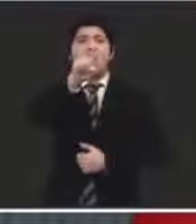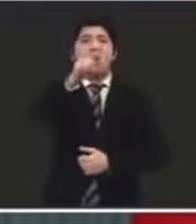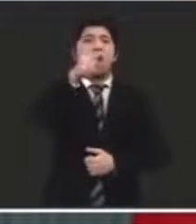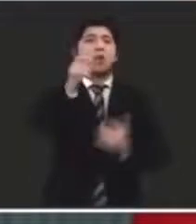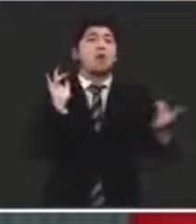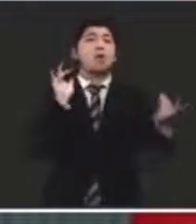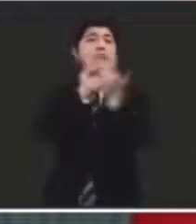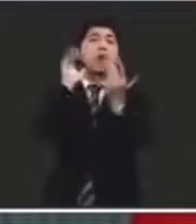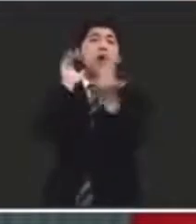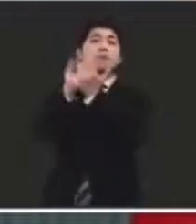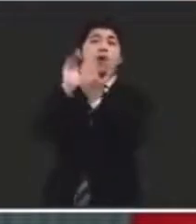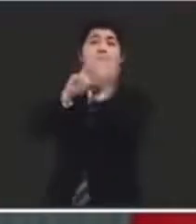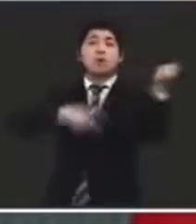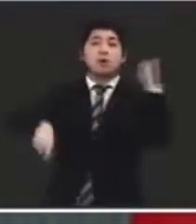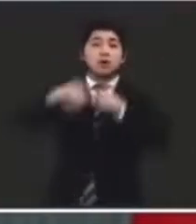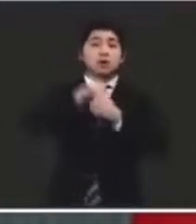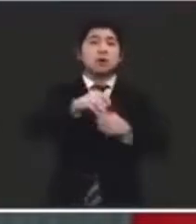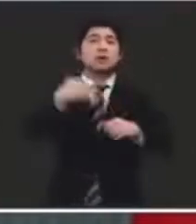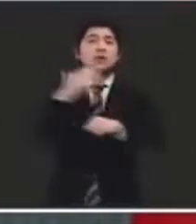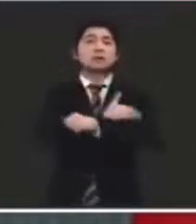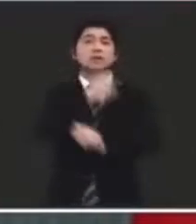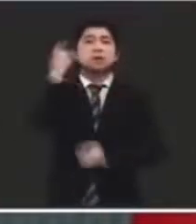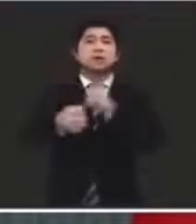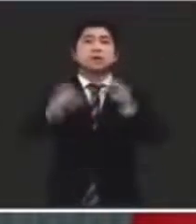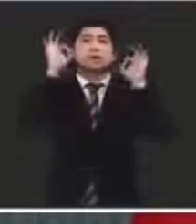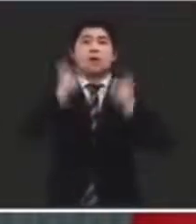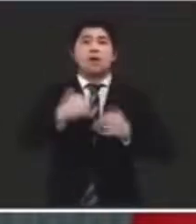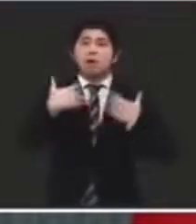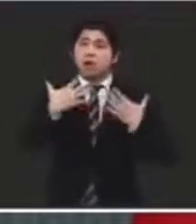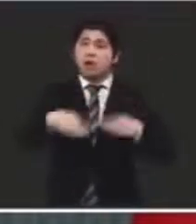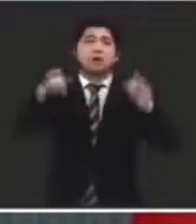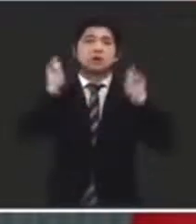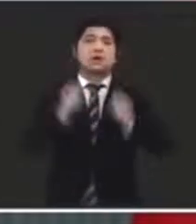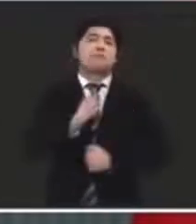Köprüsü ile hizmete almaya hazırlanıyoruz